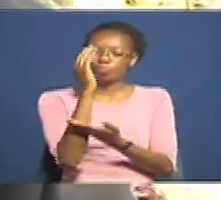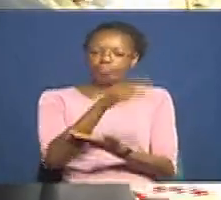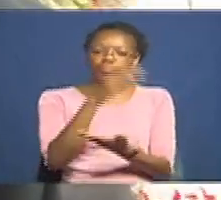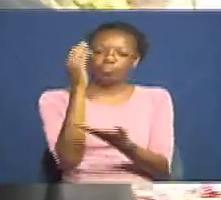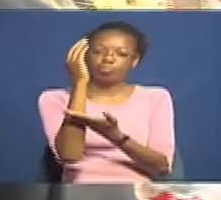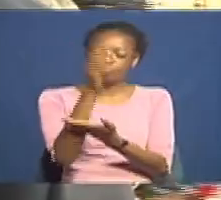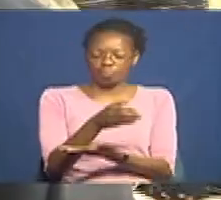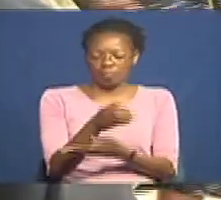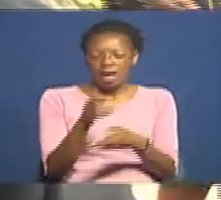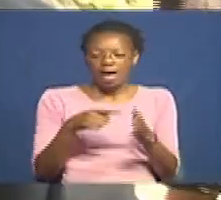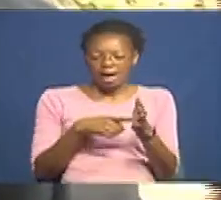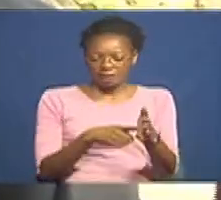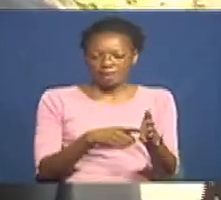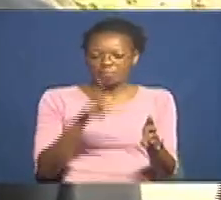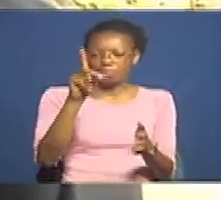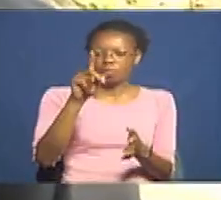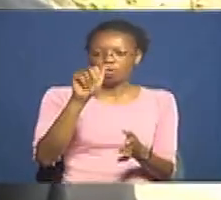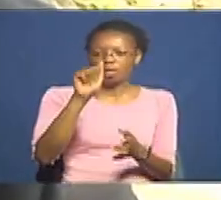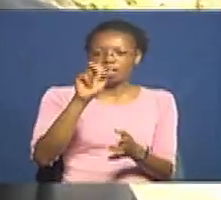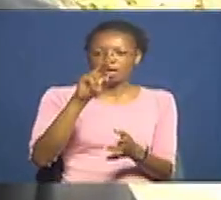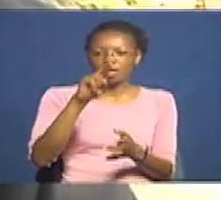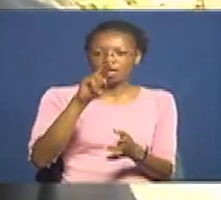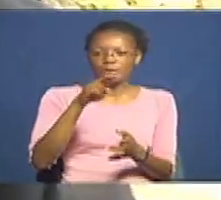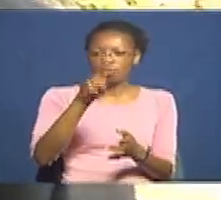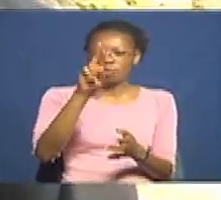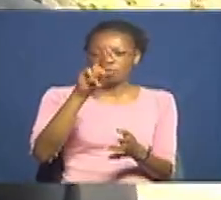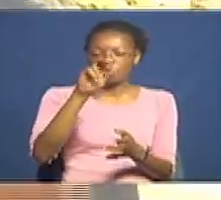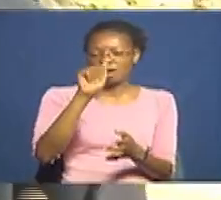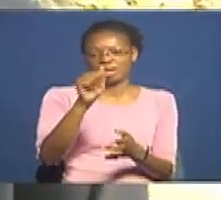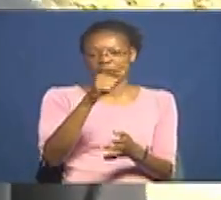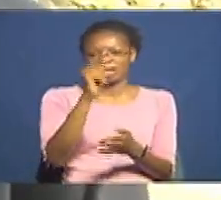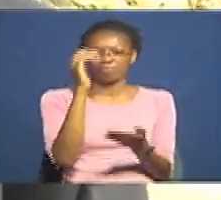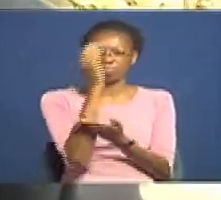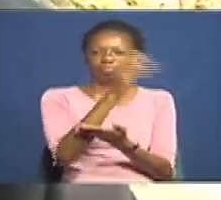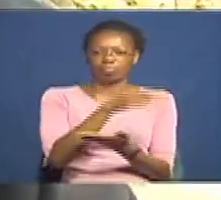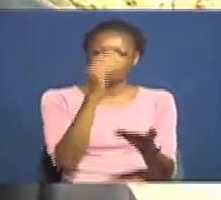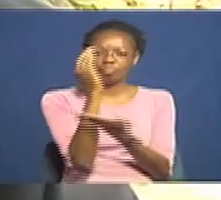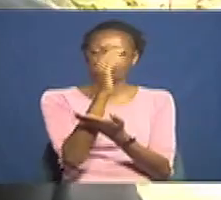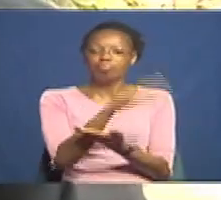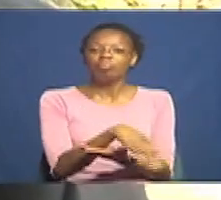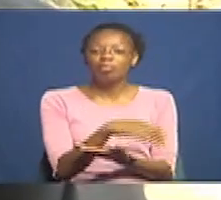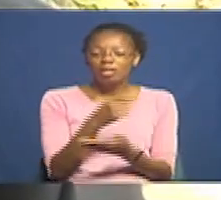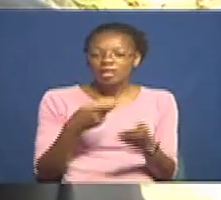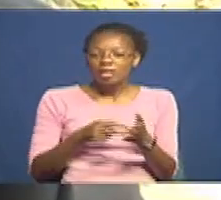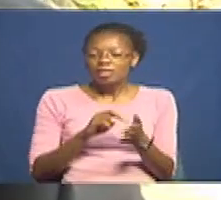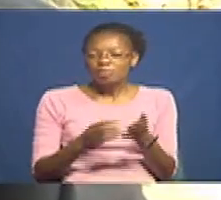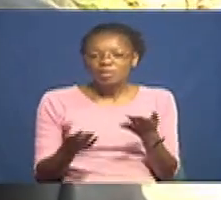but to inform the future, to we use the same information and verify ile